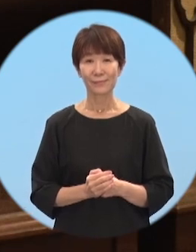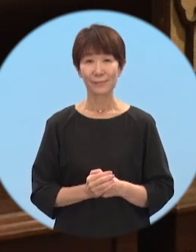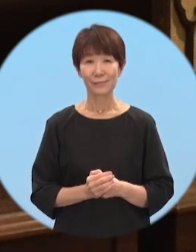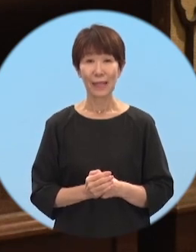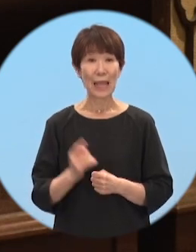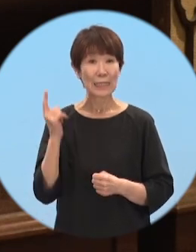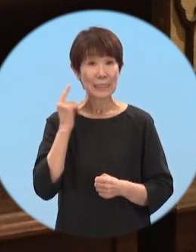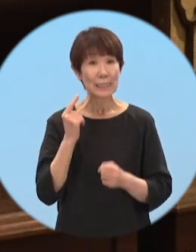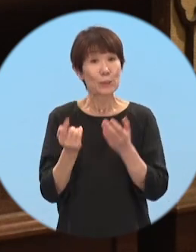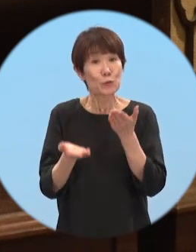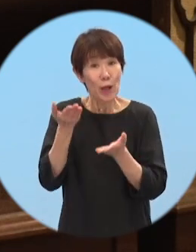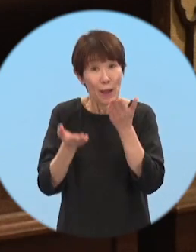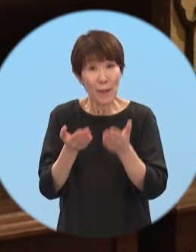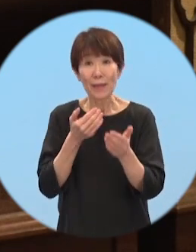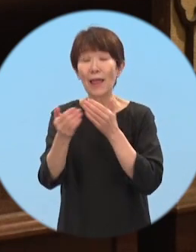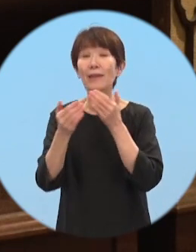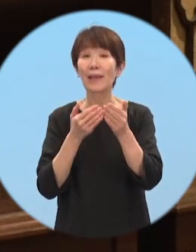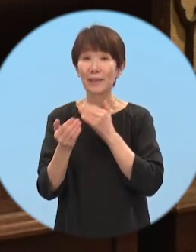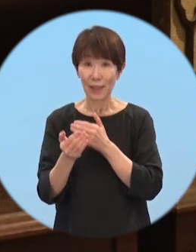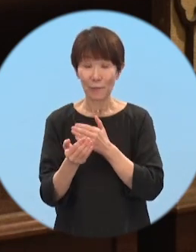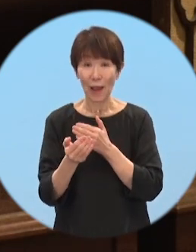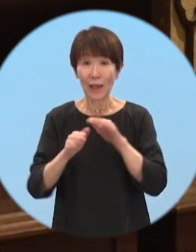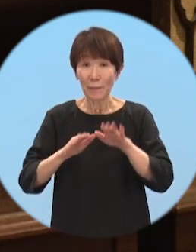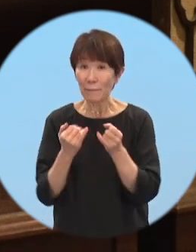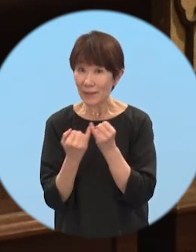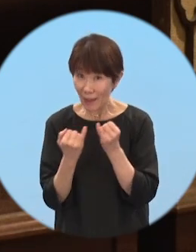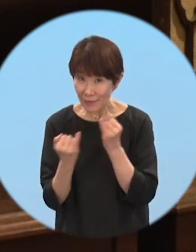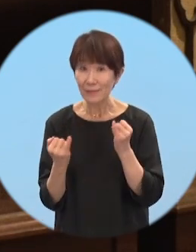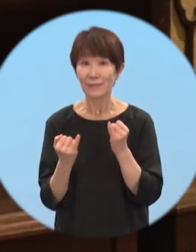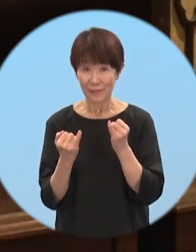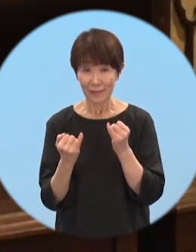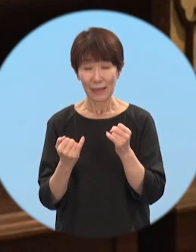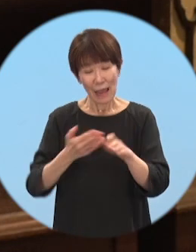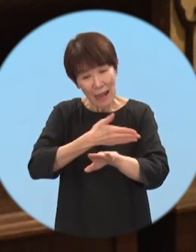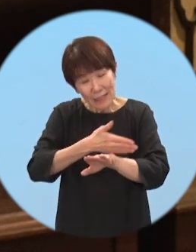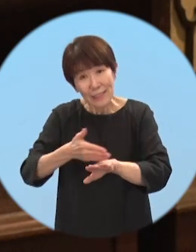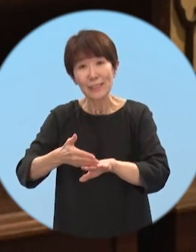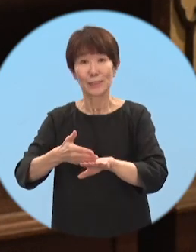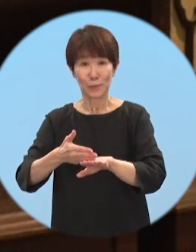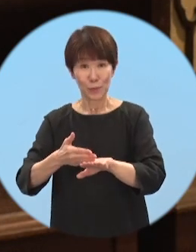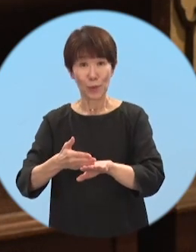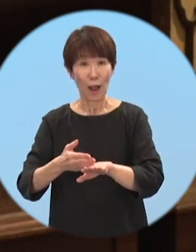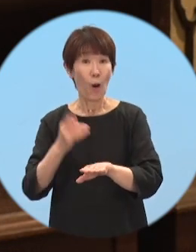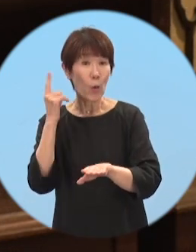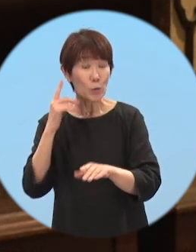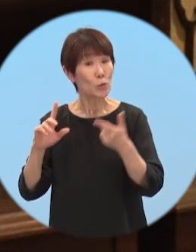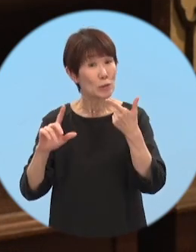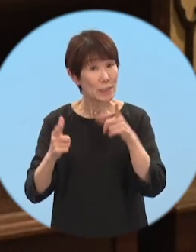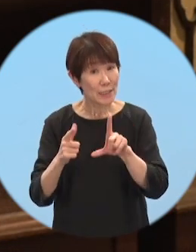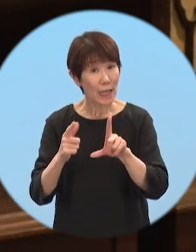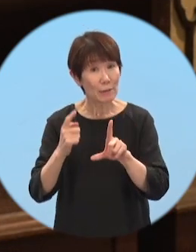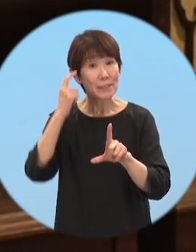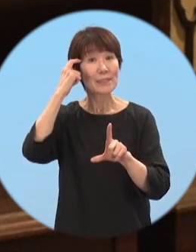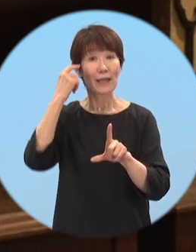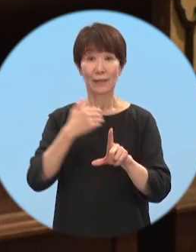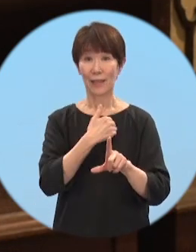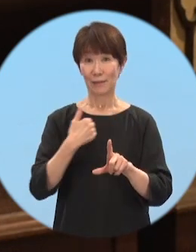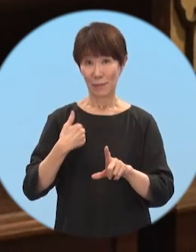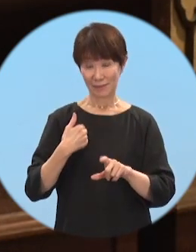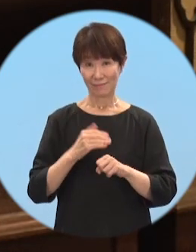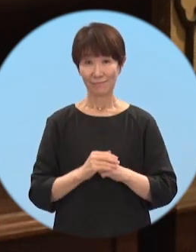聴き比べ体験では、このように蓄音機の歴史や音の違いを実感することができます